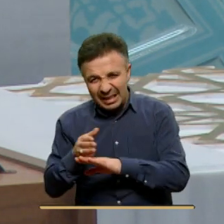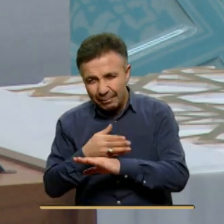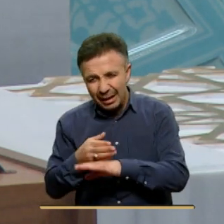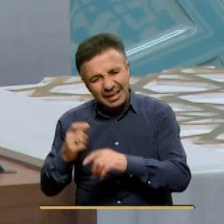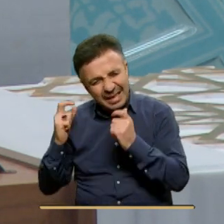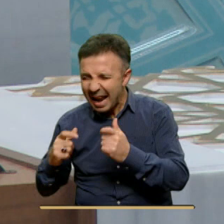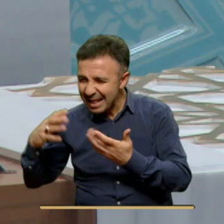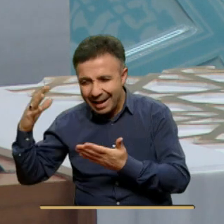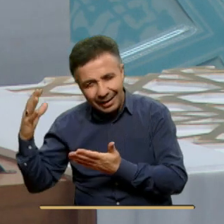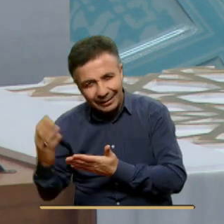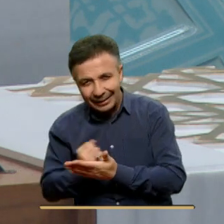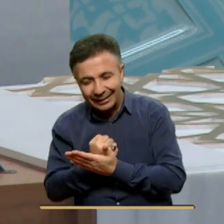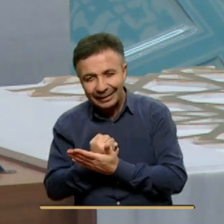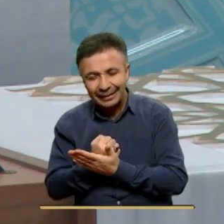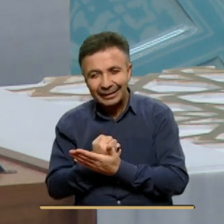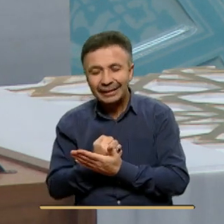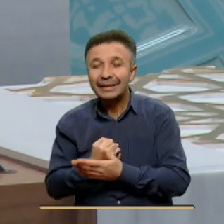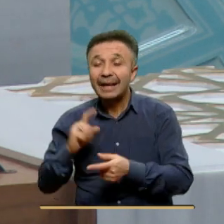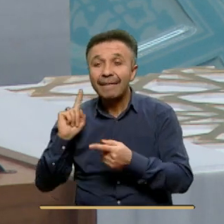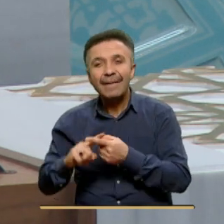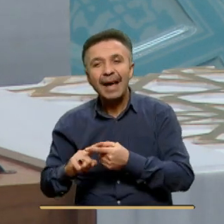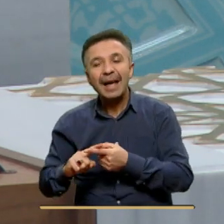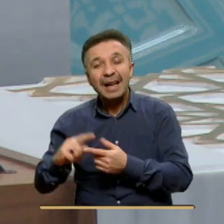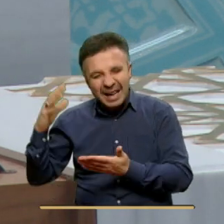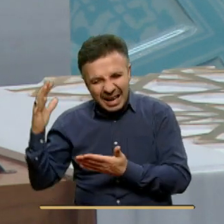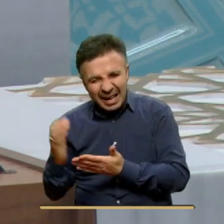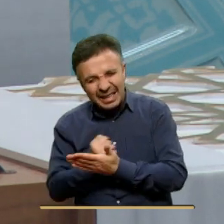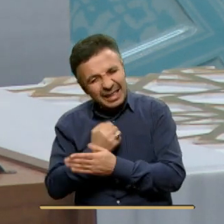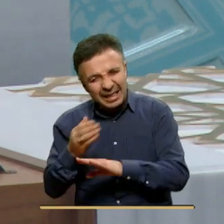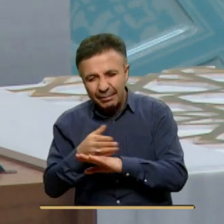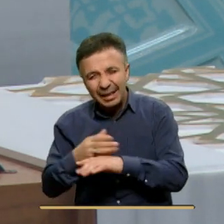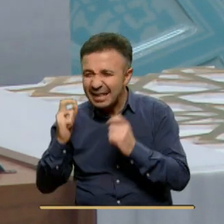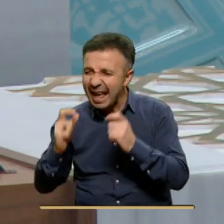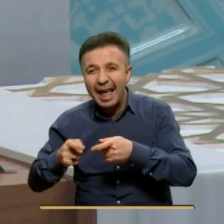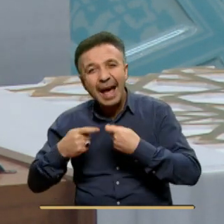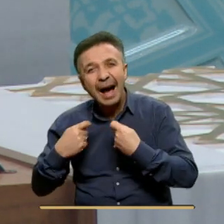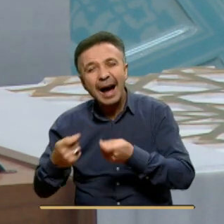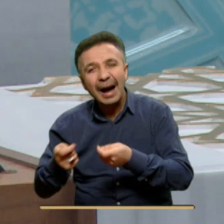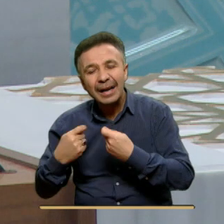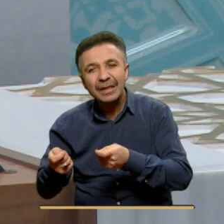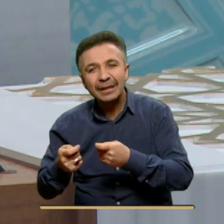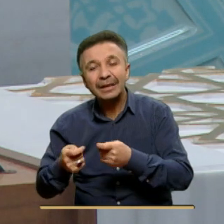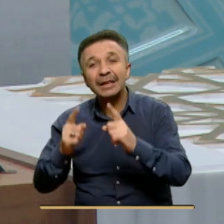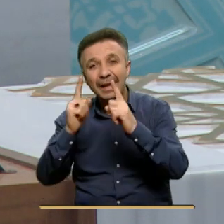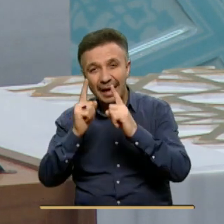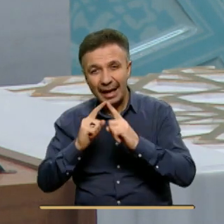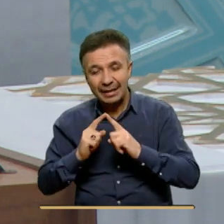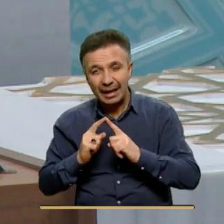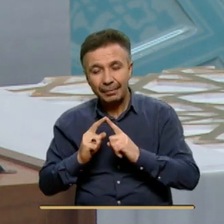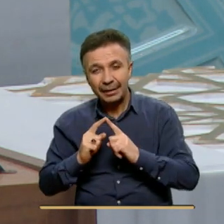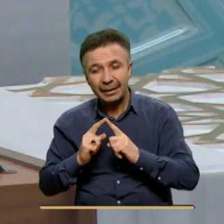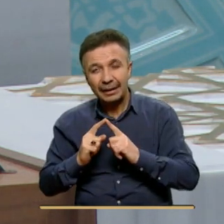nereden kazandığını ve kazandığı malı nereye harcadığının hesabını